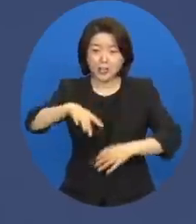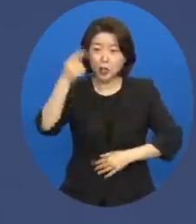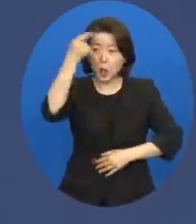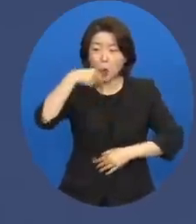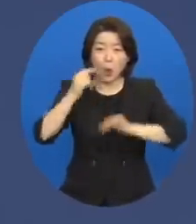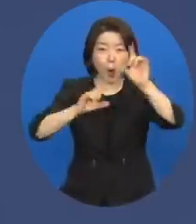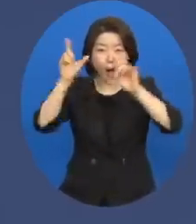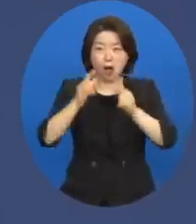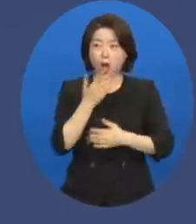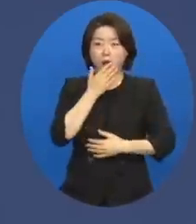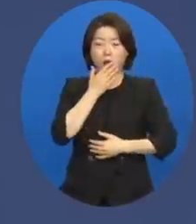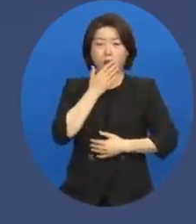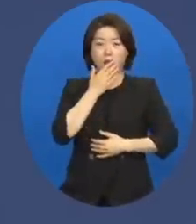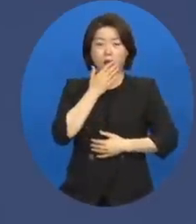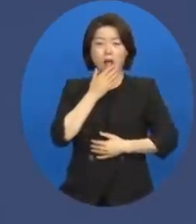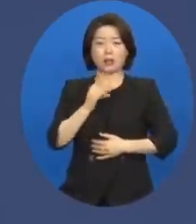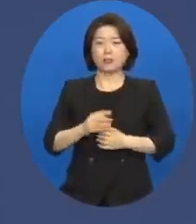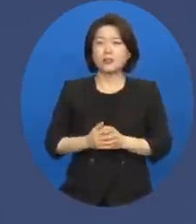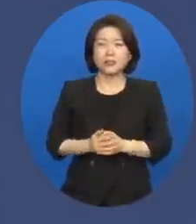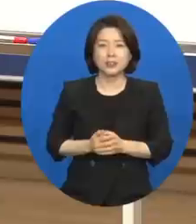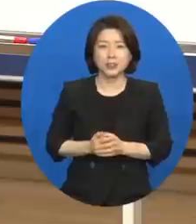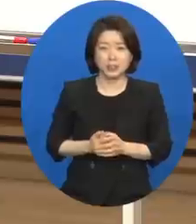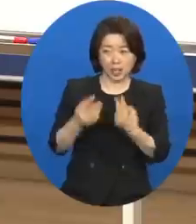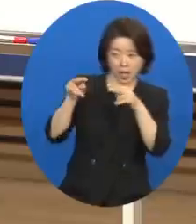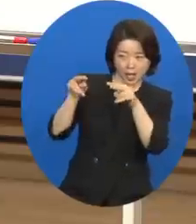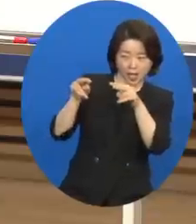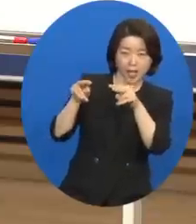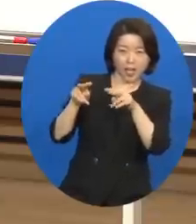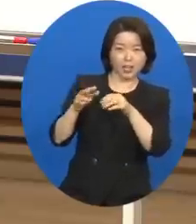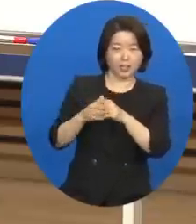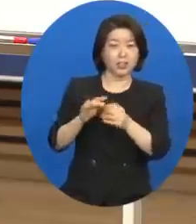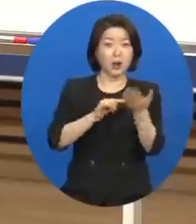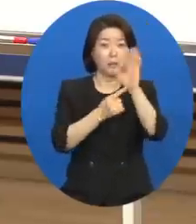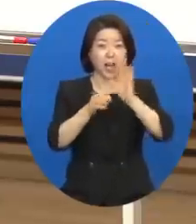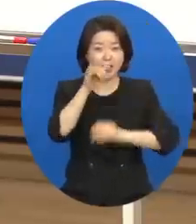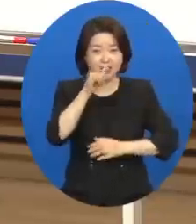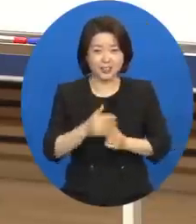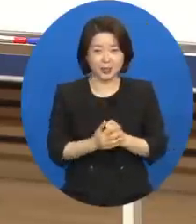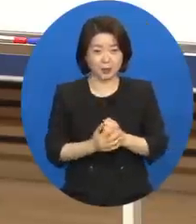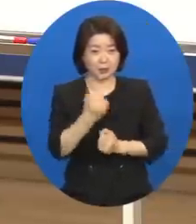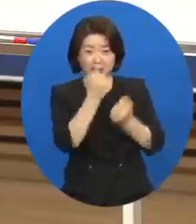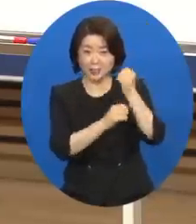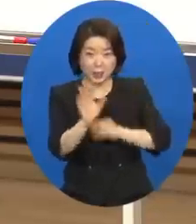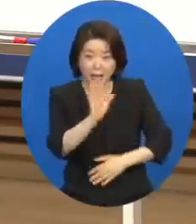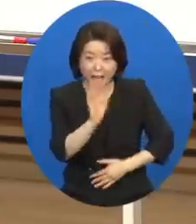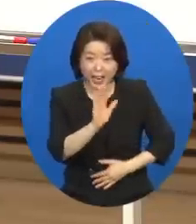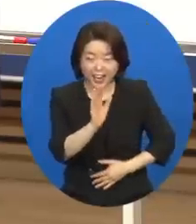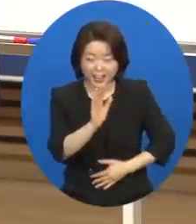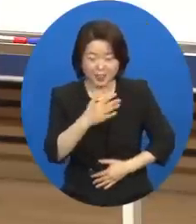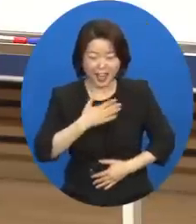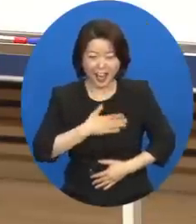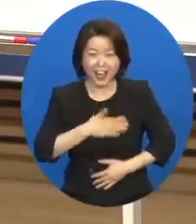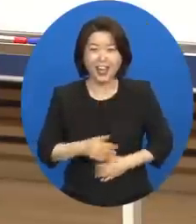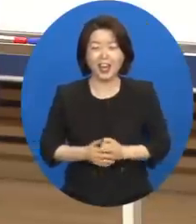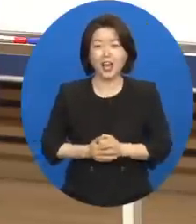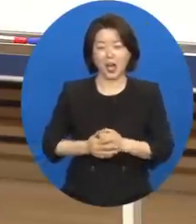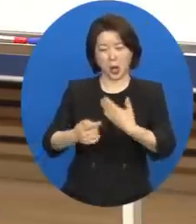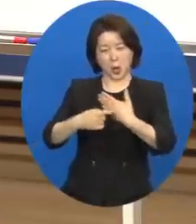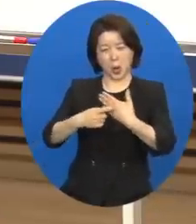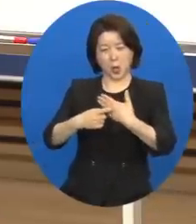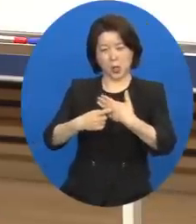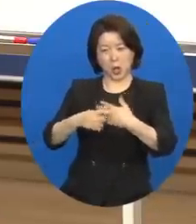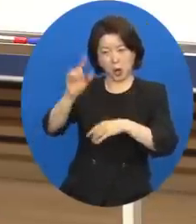그리고 이렇게 네 그냥 설명 안 해도 그런 외모에